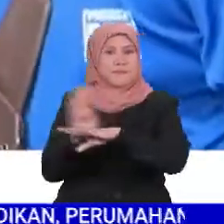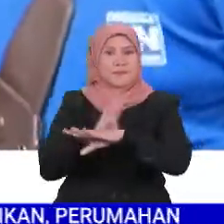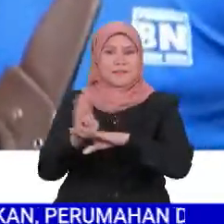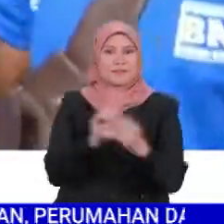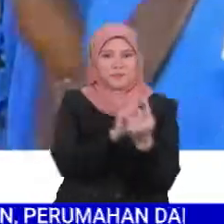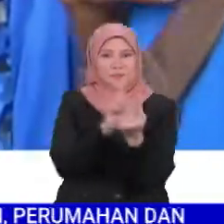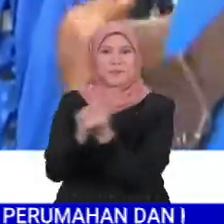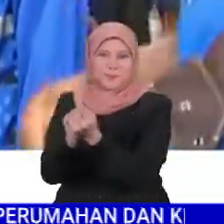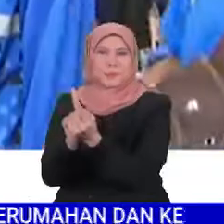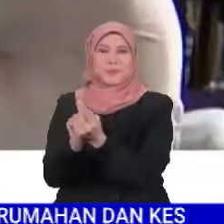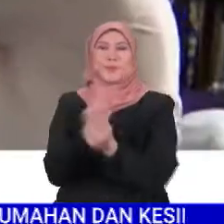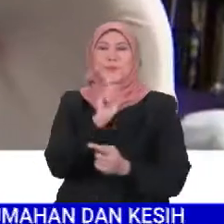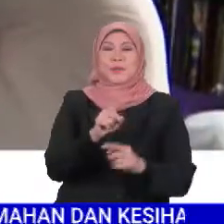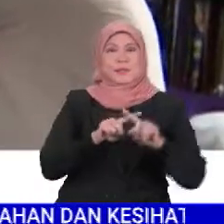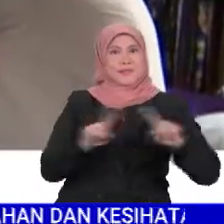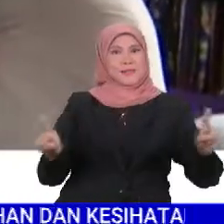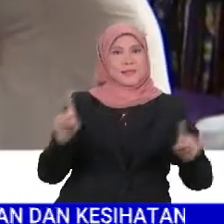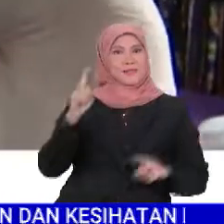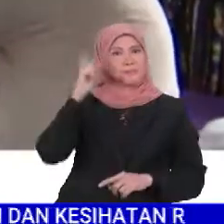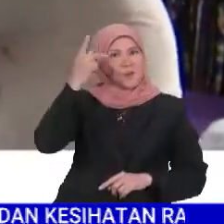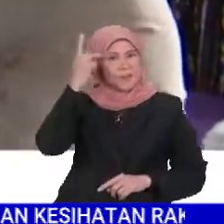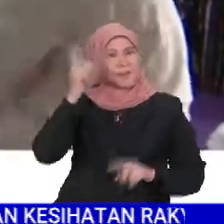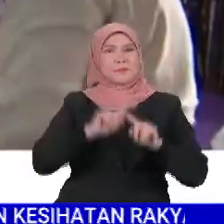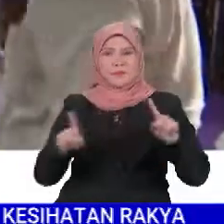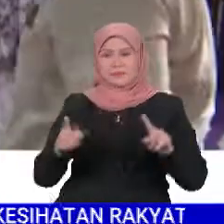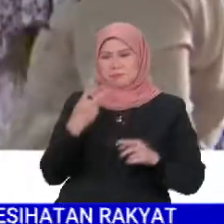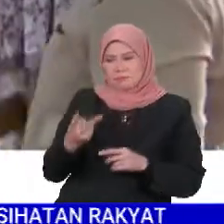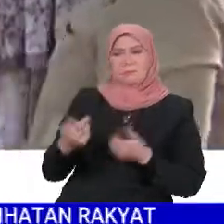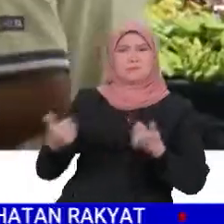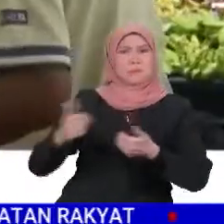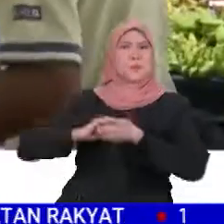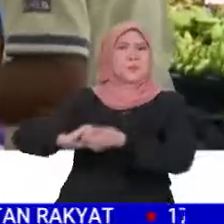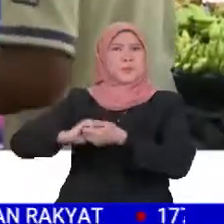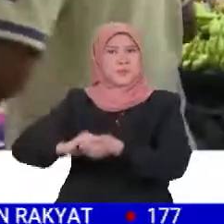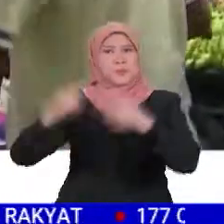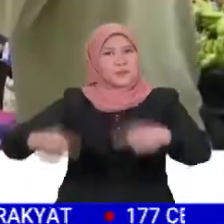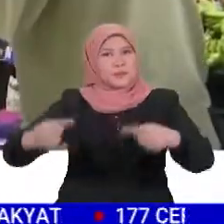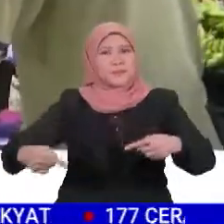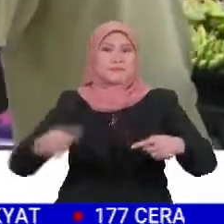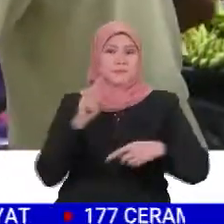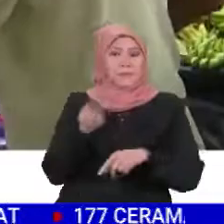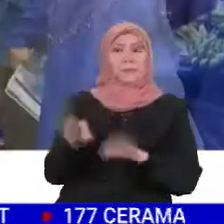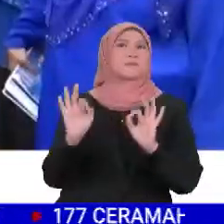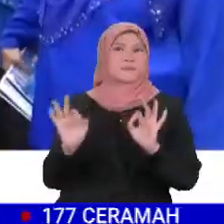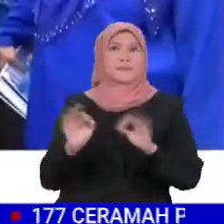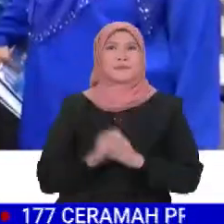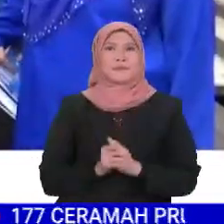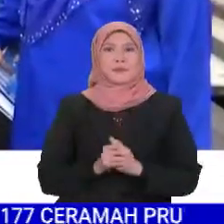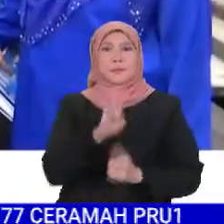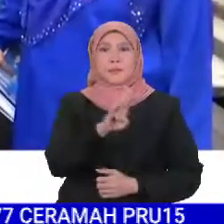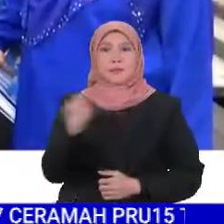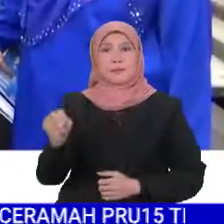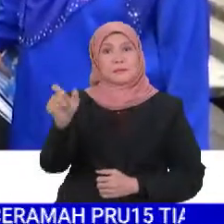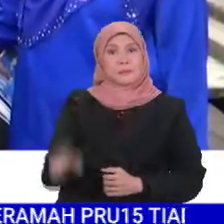kawasan itu. Meski berbeza fahaman politik, keharmonian dan kemesraan antara calon yang bertanding jelas kelihatan. Bagi calon BN